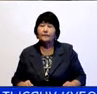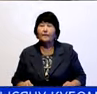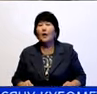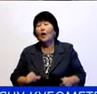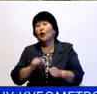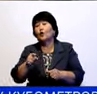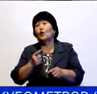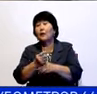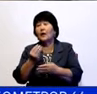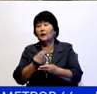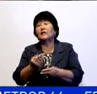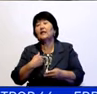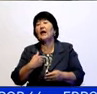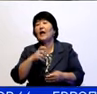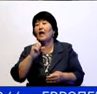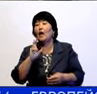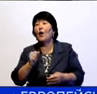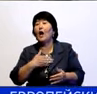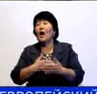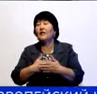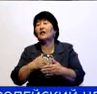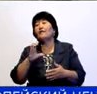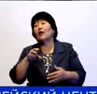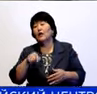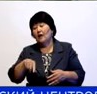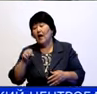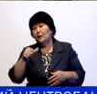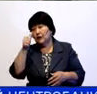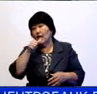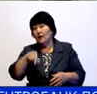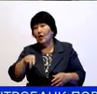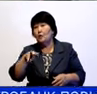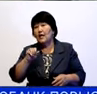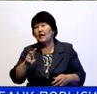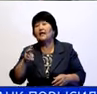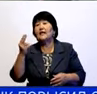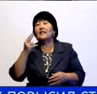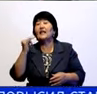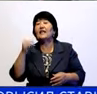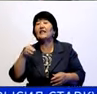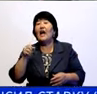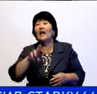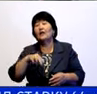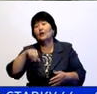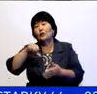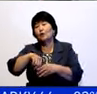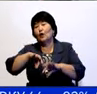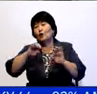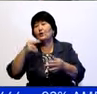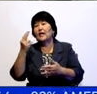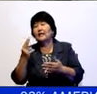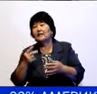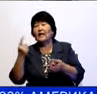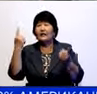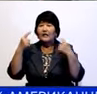Кроме комиксов, я экоактивист, эко-волонтер. В апреле этого года на Миланской неделе дизайна в Италии с участием лучших дизайнеров, архитекторов